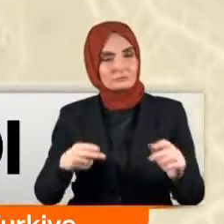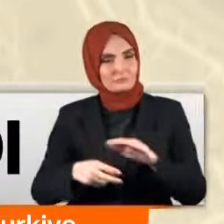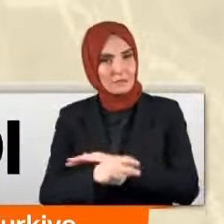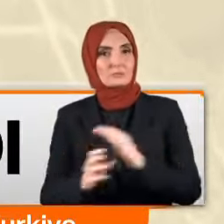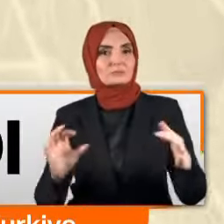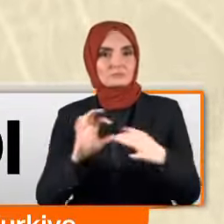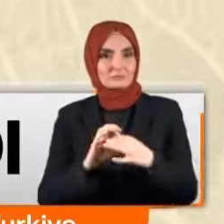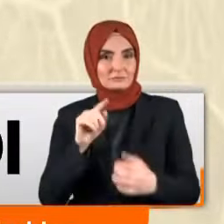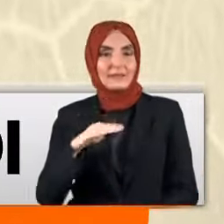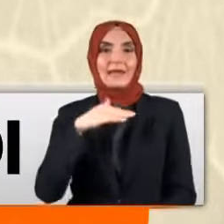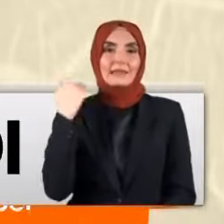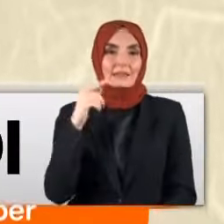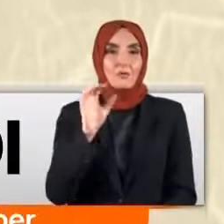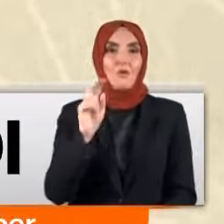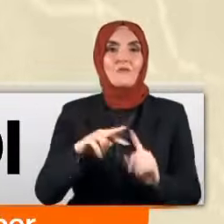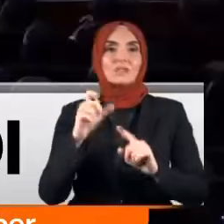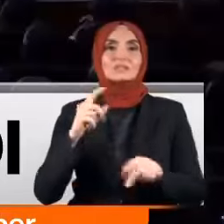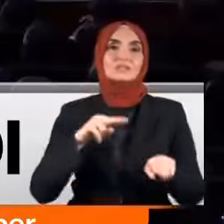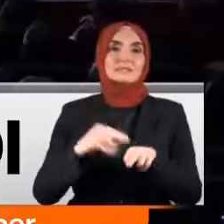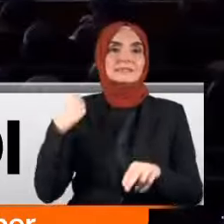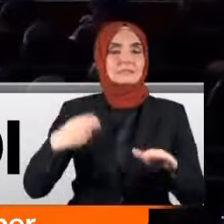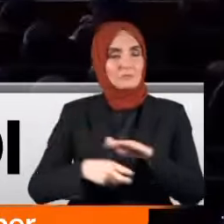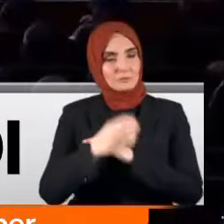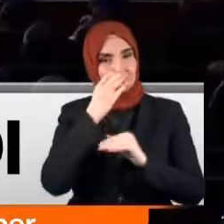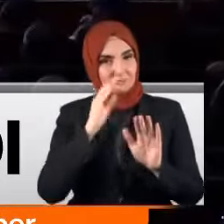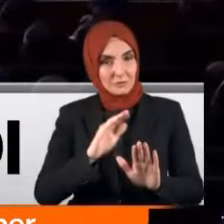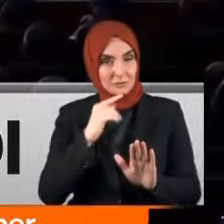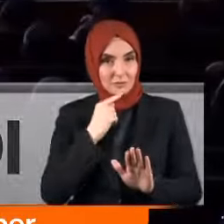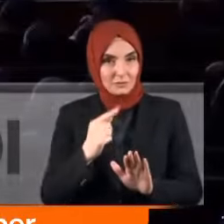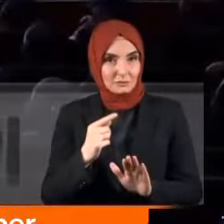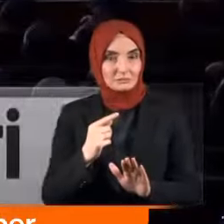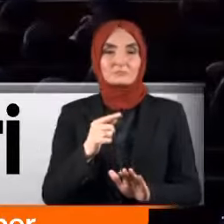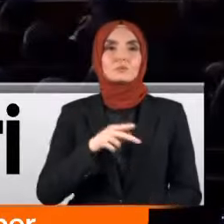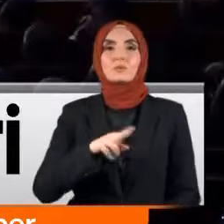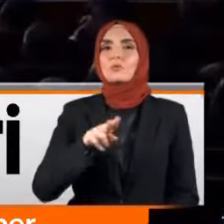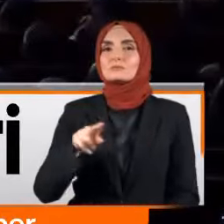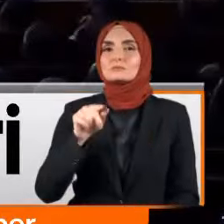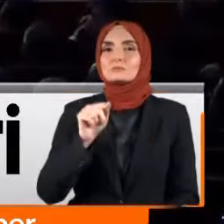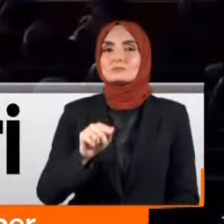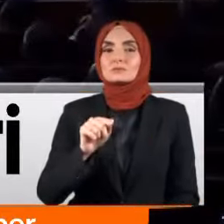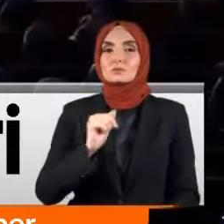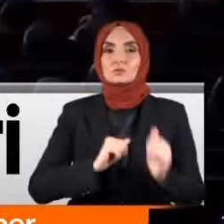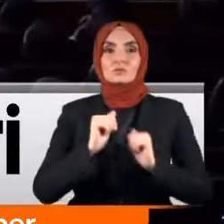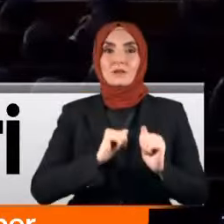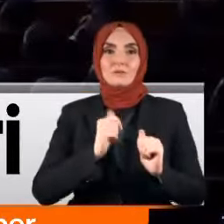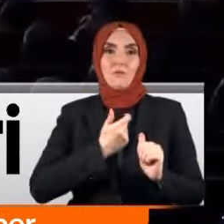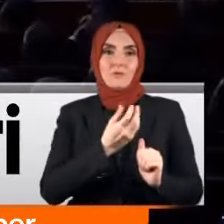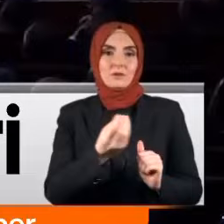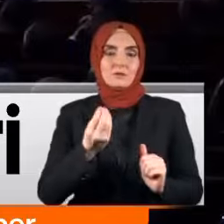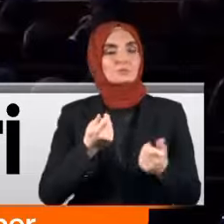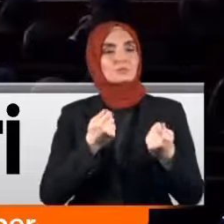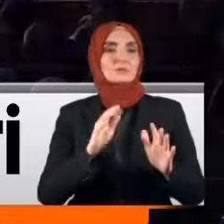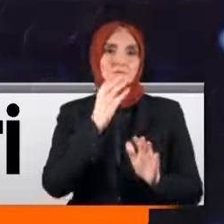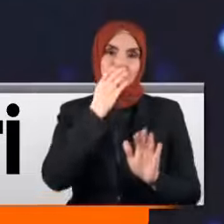metro hattını da inşallah başkentimize kazandıracağız. Ulaşım üniversite öğrencileri için ücretsiz olacak. Metro ve otobüs